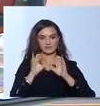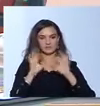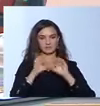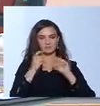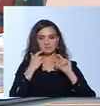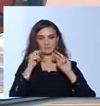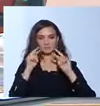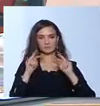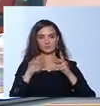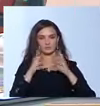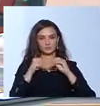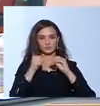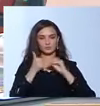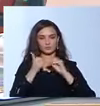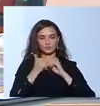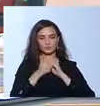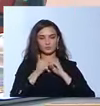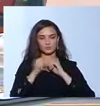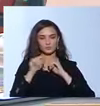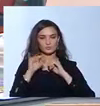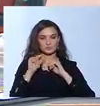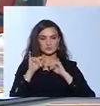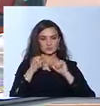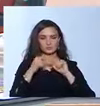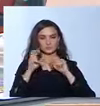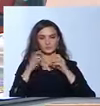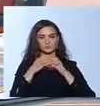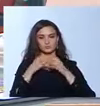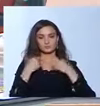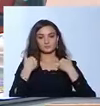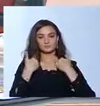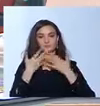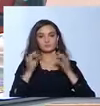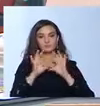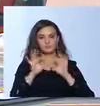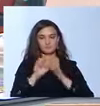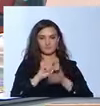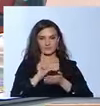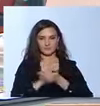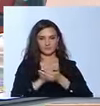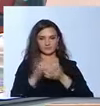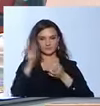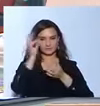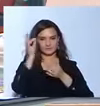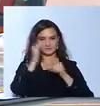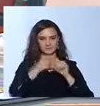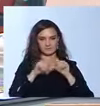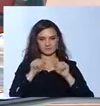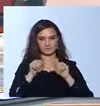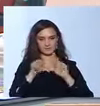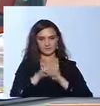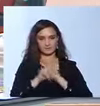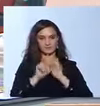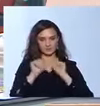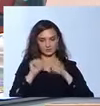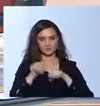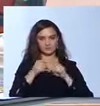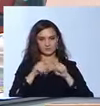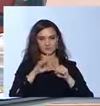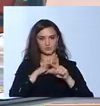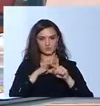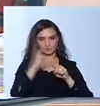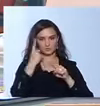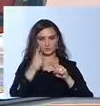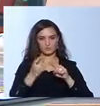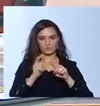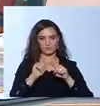შეახსენეთ მაყურებელს, როდესაც თუთიაზე, ბეჭდვის ვიტამინებზე საუბრობთ ხოლმე, აუცილებლად ვიხსენებთ ამ კომპონენტს, რომ შეიძლება ეს იყოს